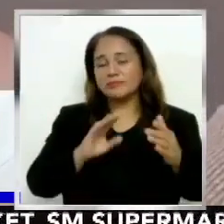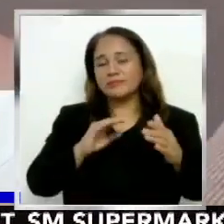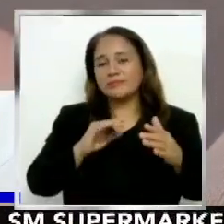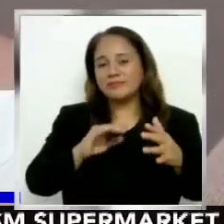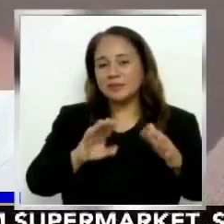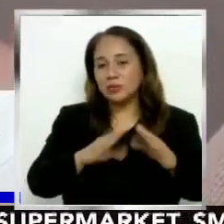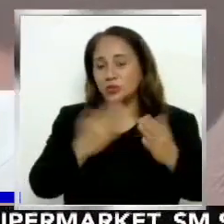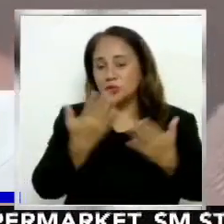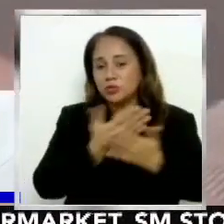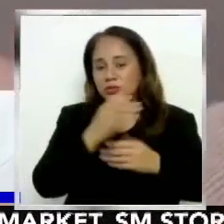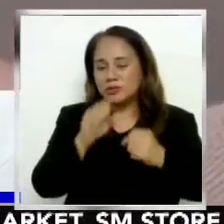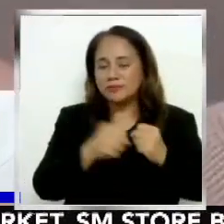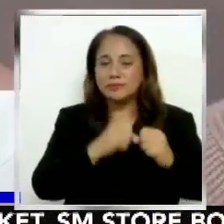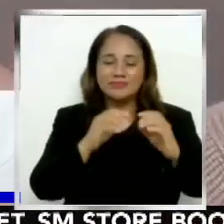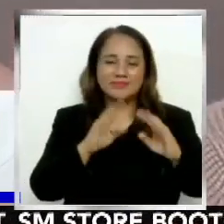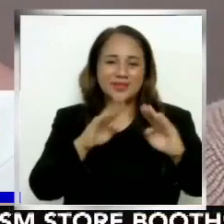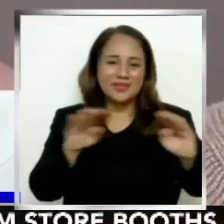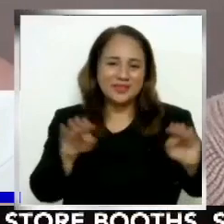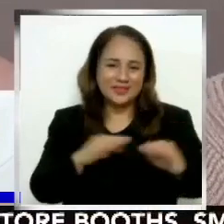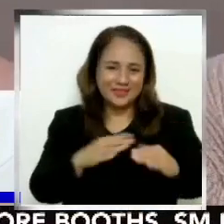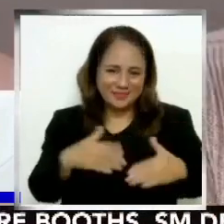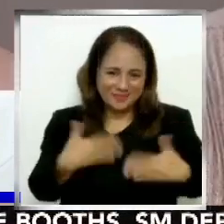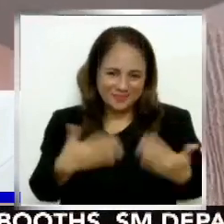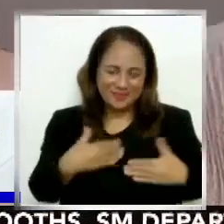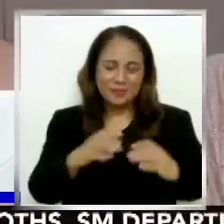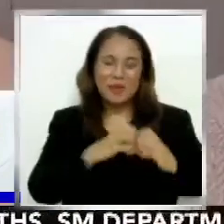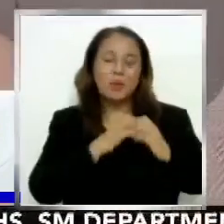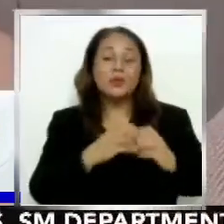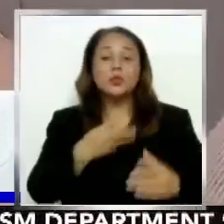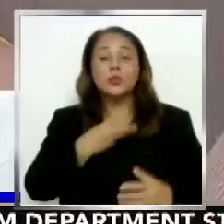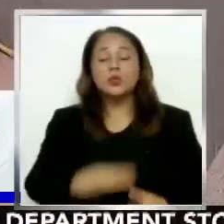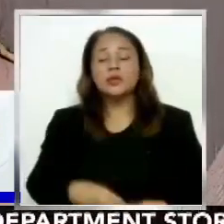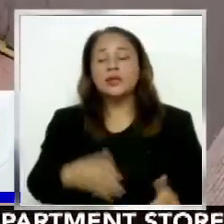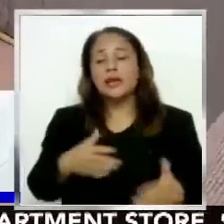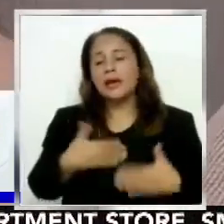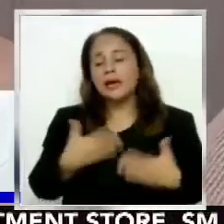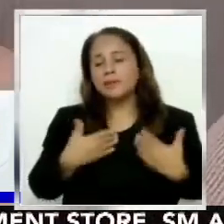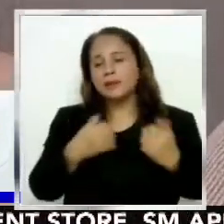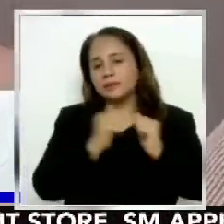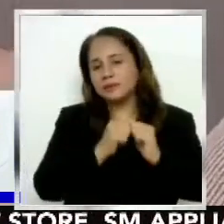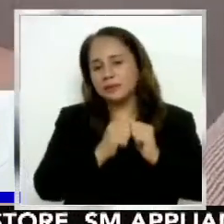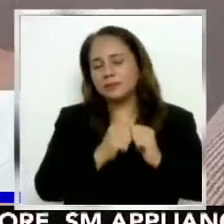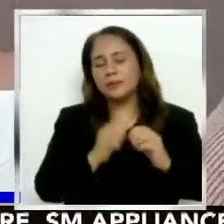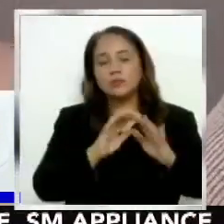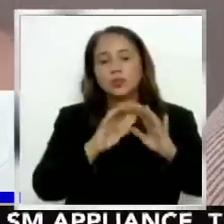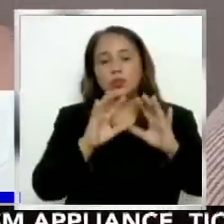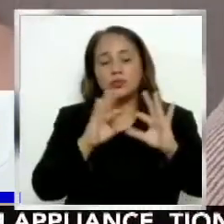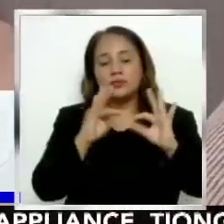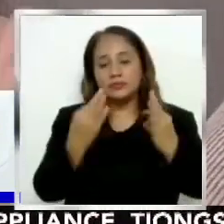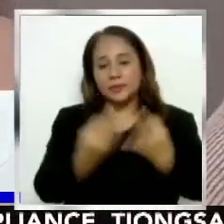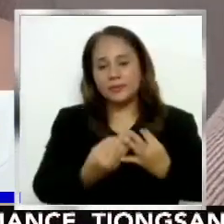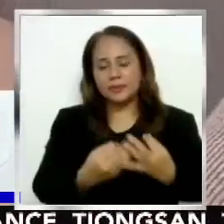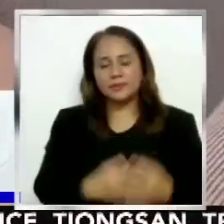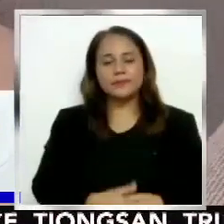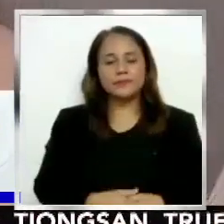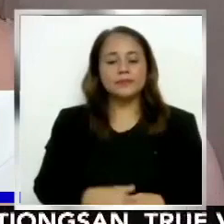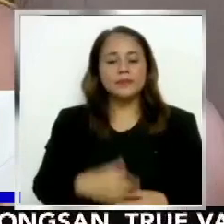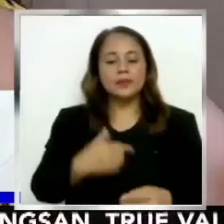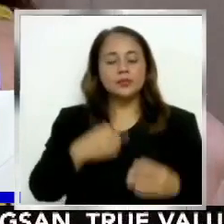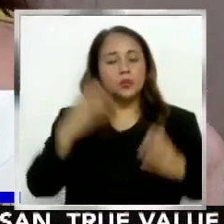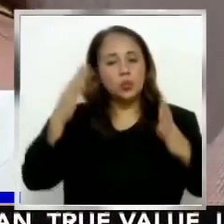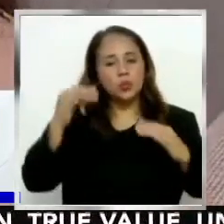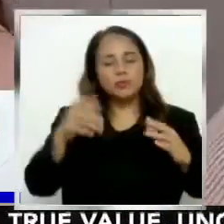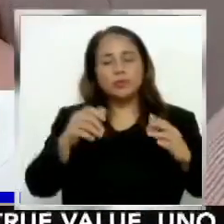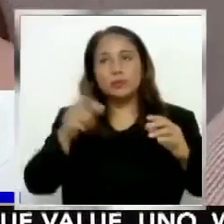kapuso! Siyempre ang wish namin ay ang masaya na kasama-sama at buo ang pamilya nyo. And sana mas pagpalain tayo ng Panginoon